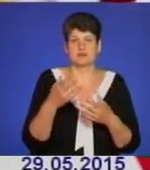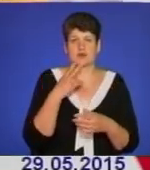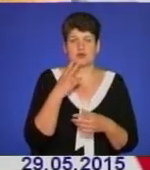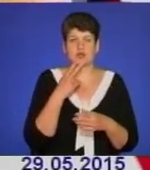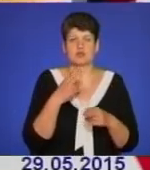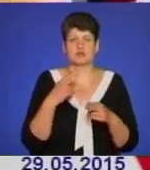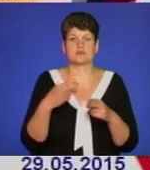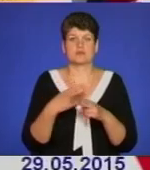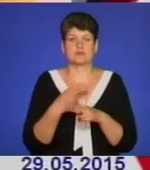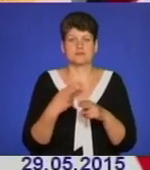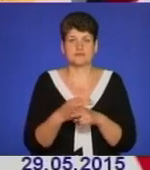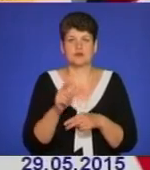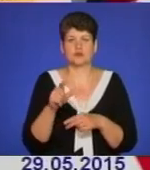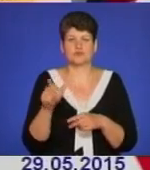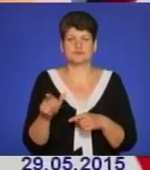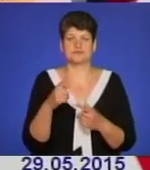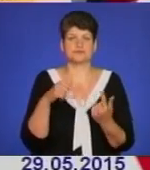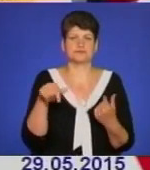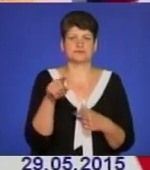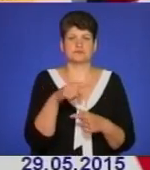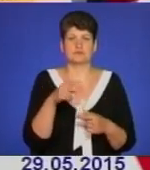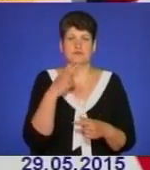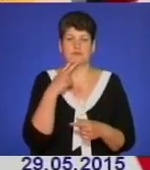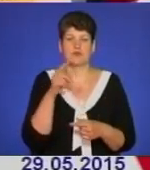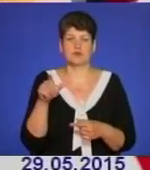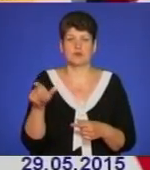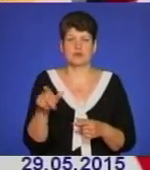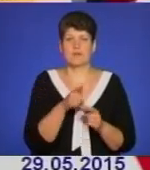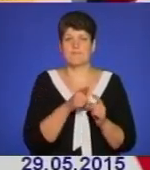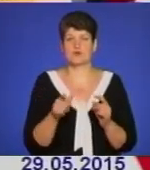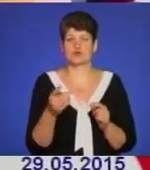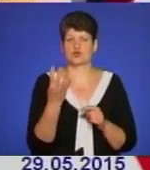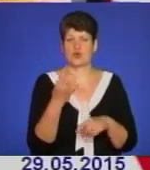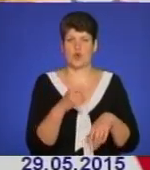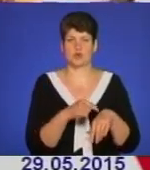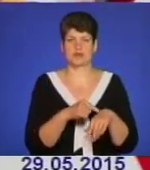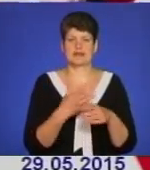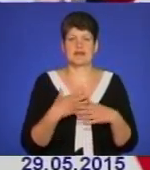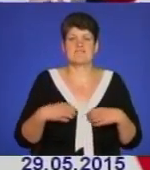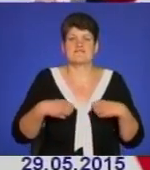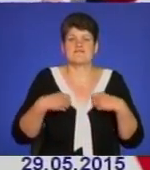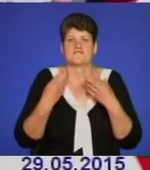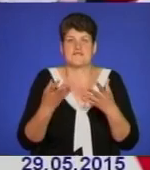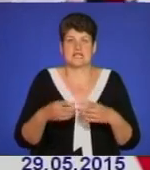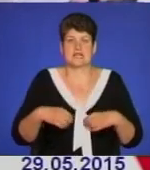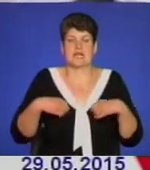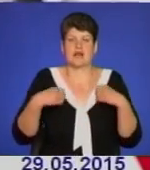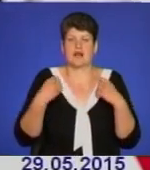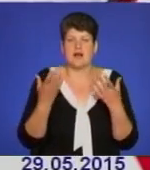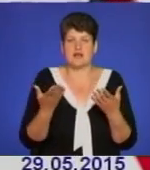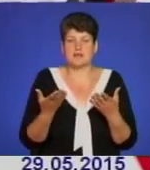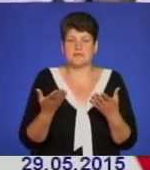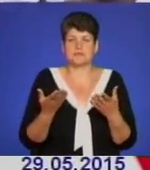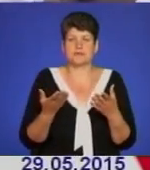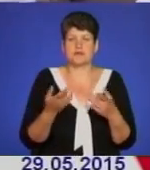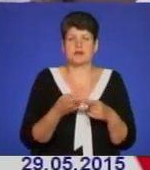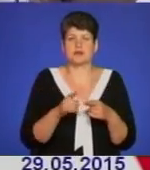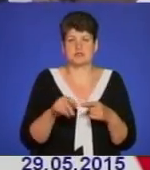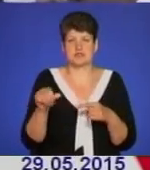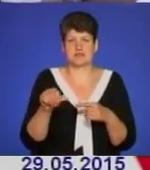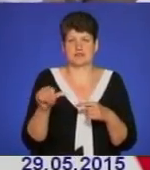які оточують курців, тому що на протязі 4 годин йде видихання шкідливих цих речовин, які